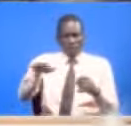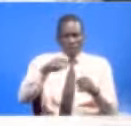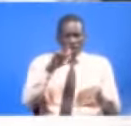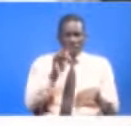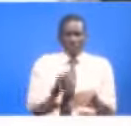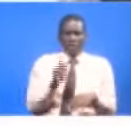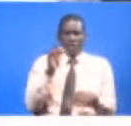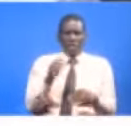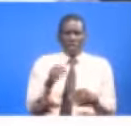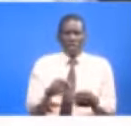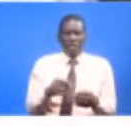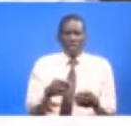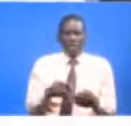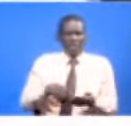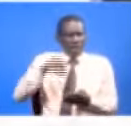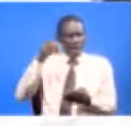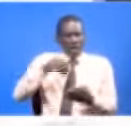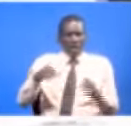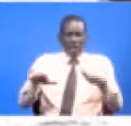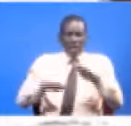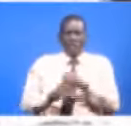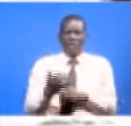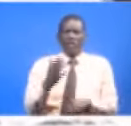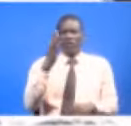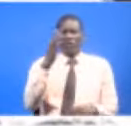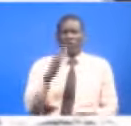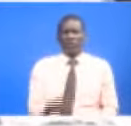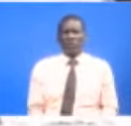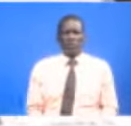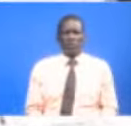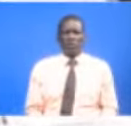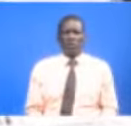yaliyoathirika wanasoma chini ya miti. Kuwe